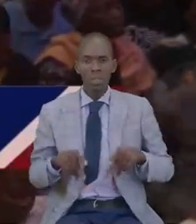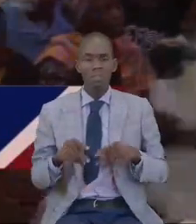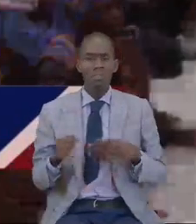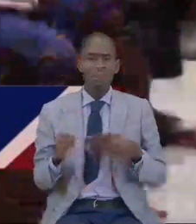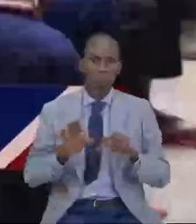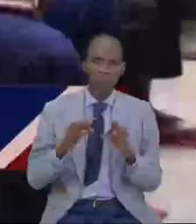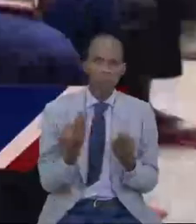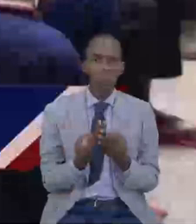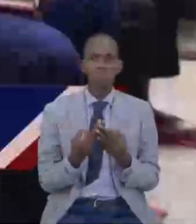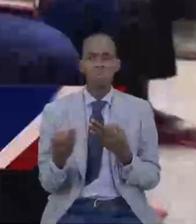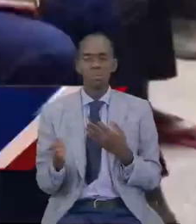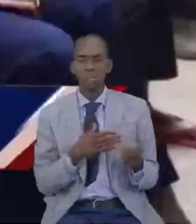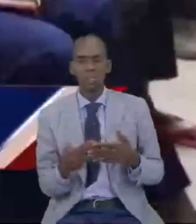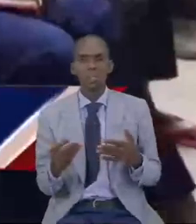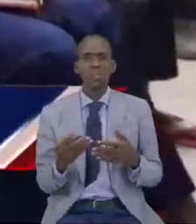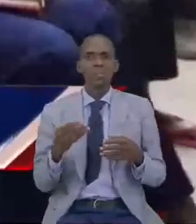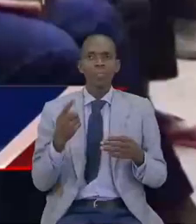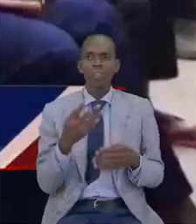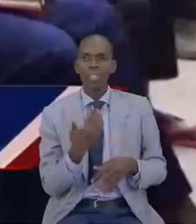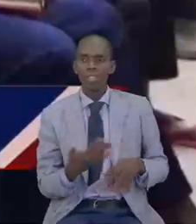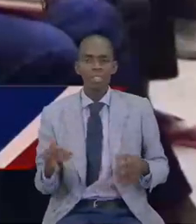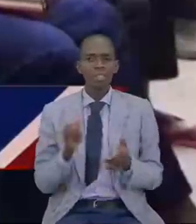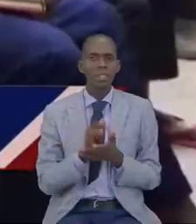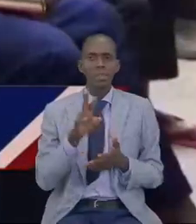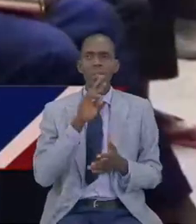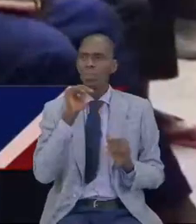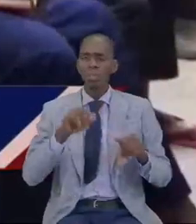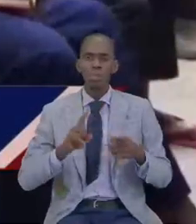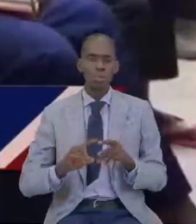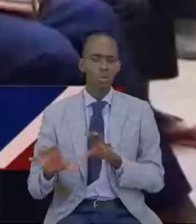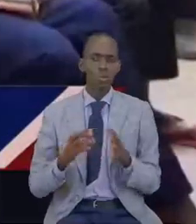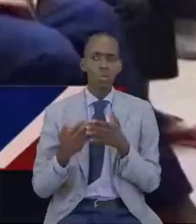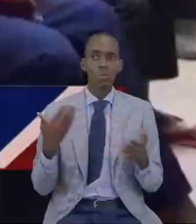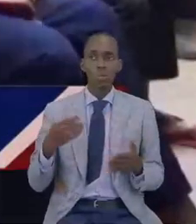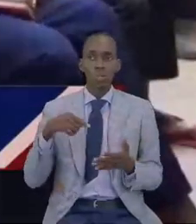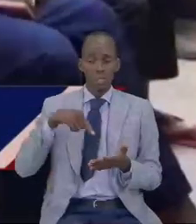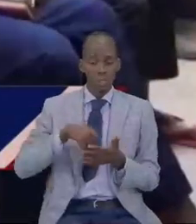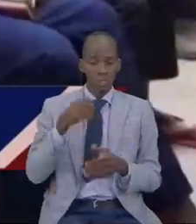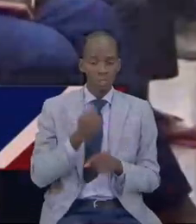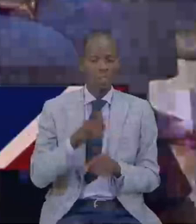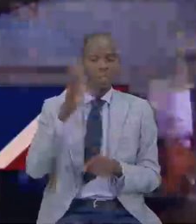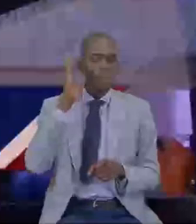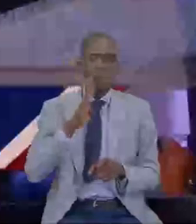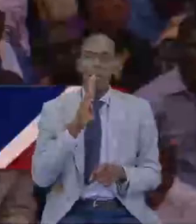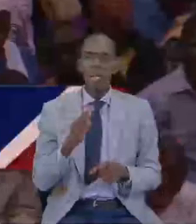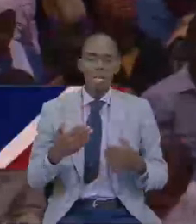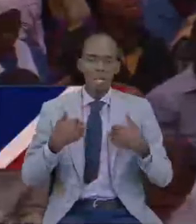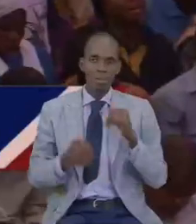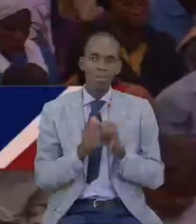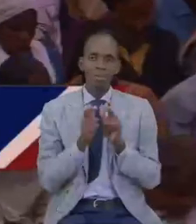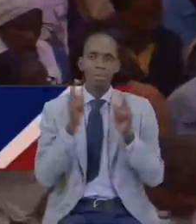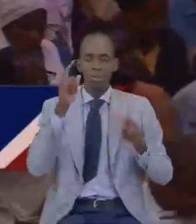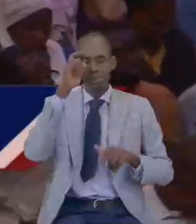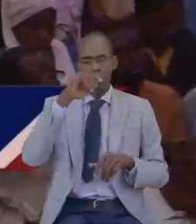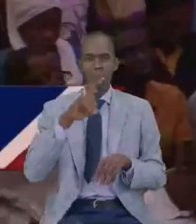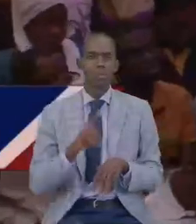pour régler les choses que tu n'arrivais pas à régler avant. Une grande sagesse vient pour toi dans ta vie. Et sur tous les objets